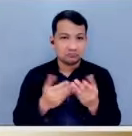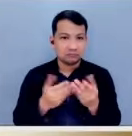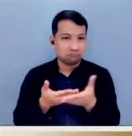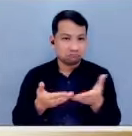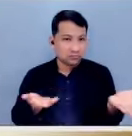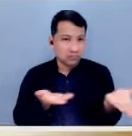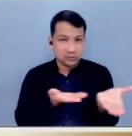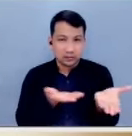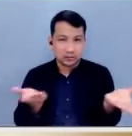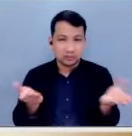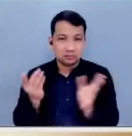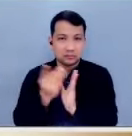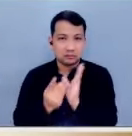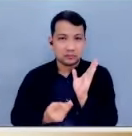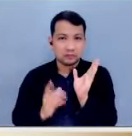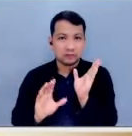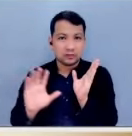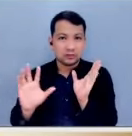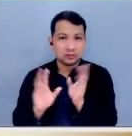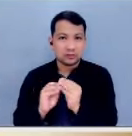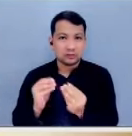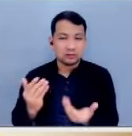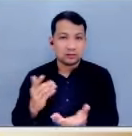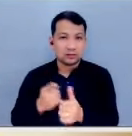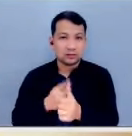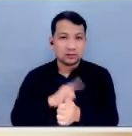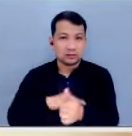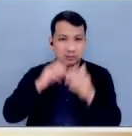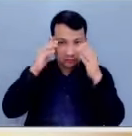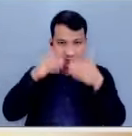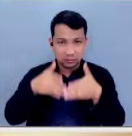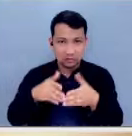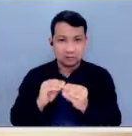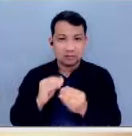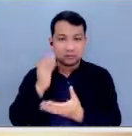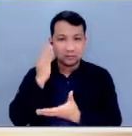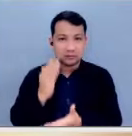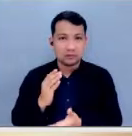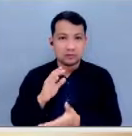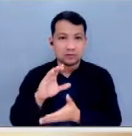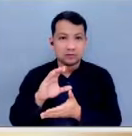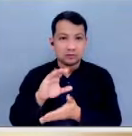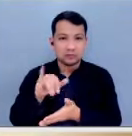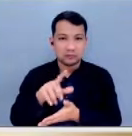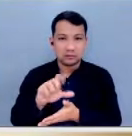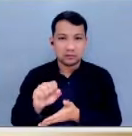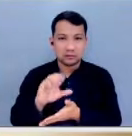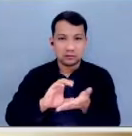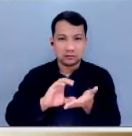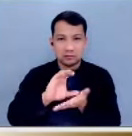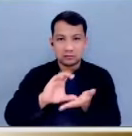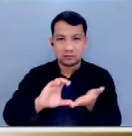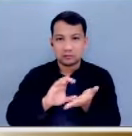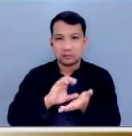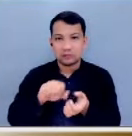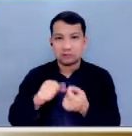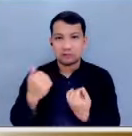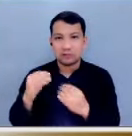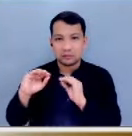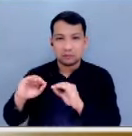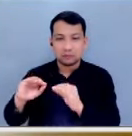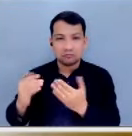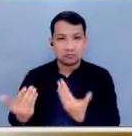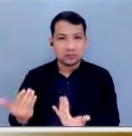designs? Actually, this is my focus talaga. Mm-mm. Jelly cake lang talaga yung tinuturo ko for now. Oo. Saan